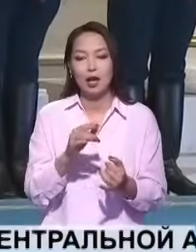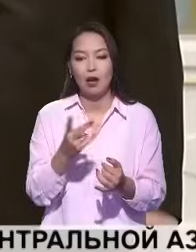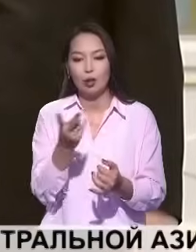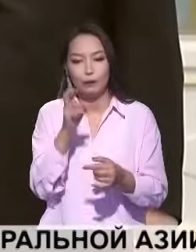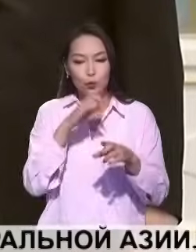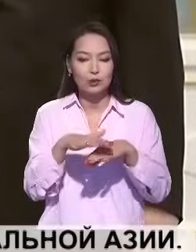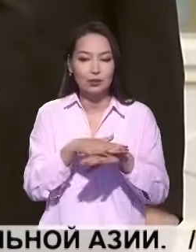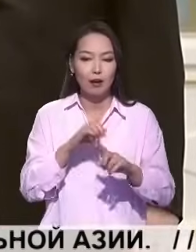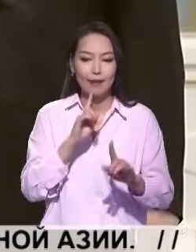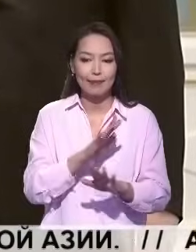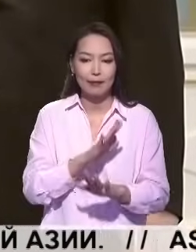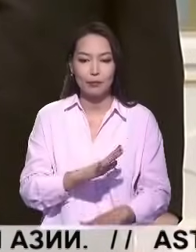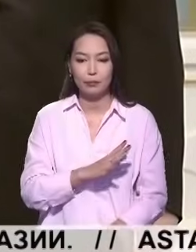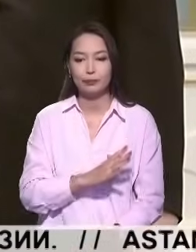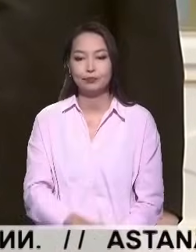стран.